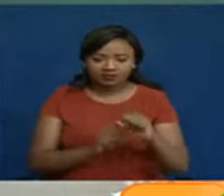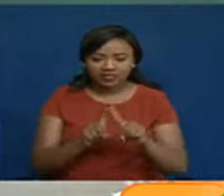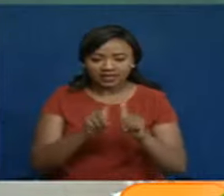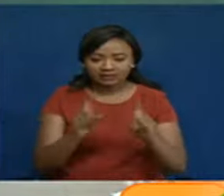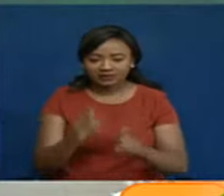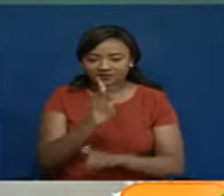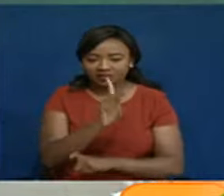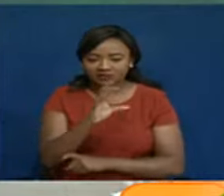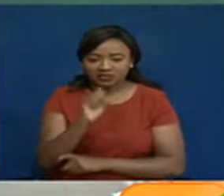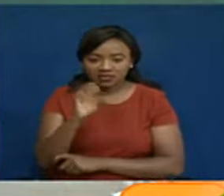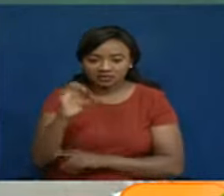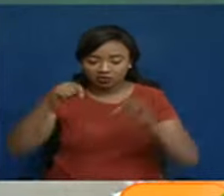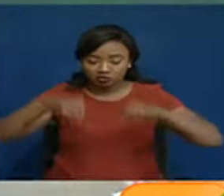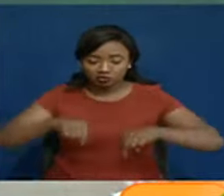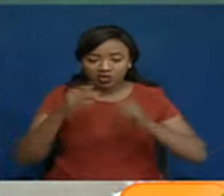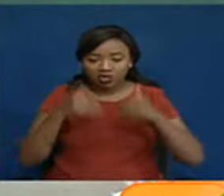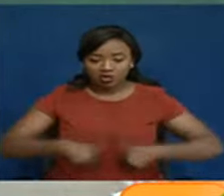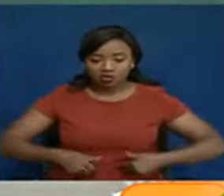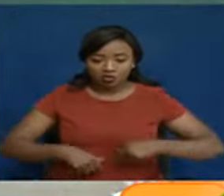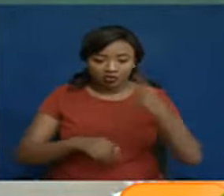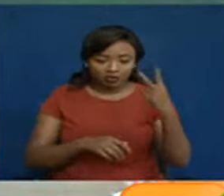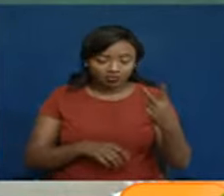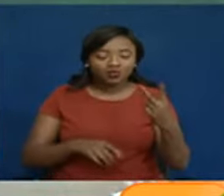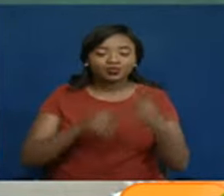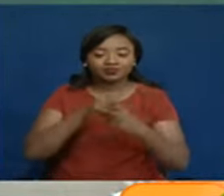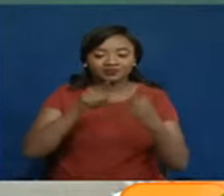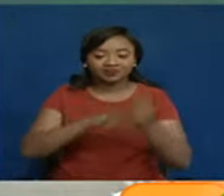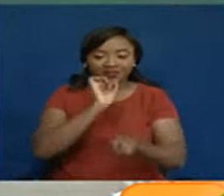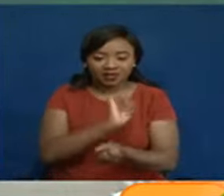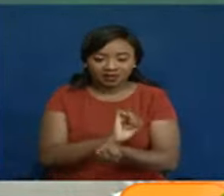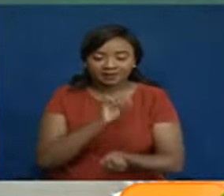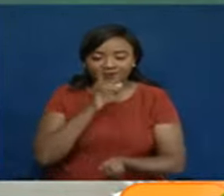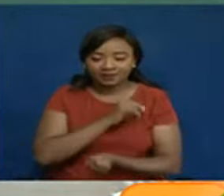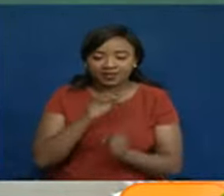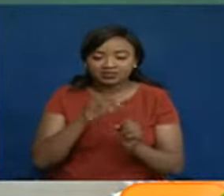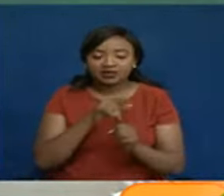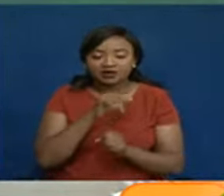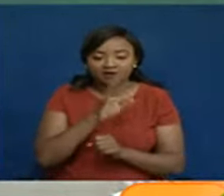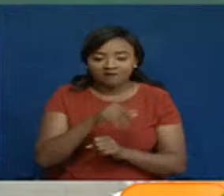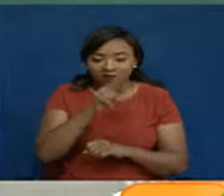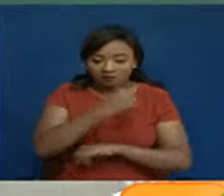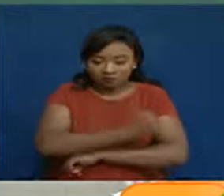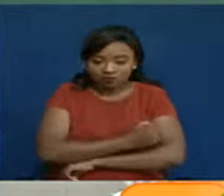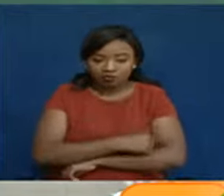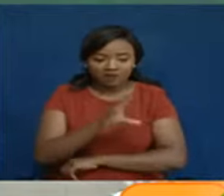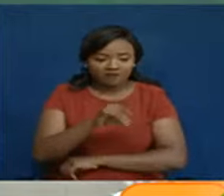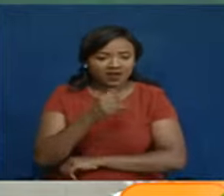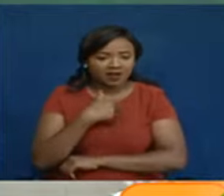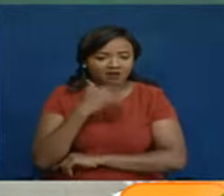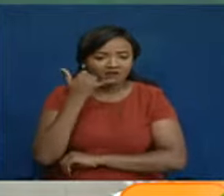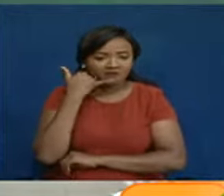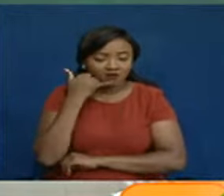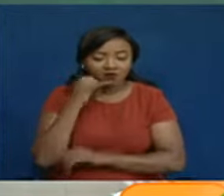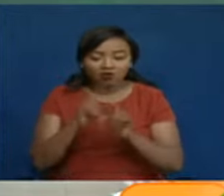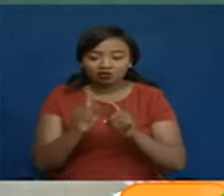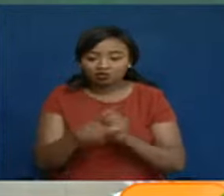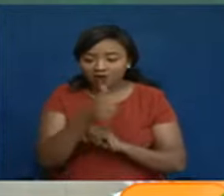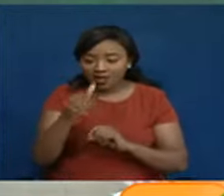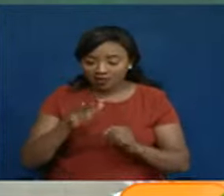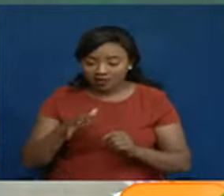Kiambu walikamatwa na walinzi wa mtihani huo wakiwa na simu za rununu. Haya yanajiri huku wanafunzi waliojifungua